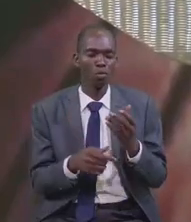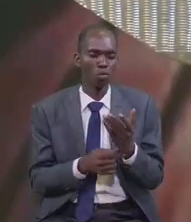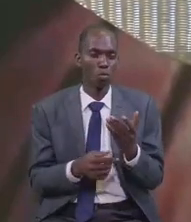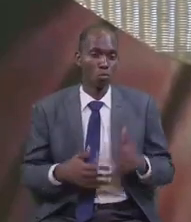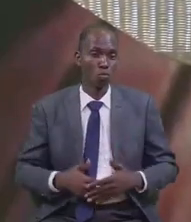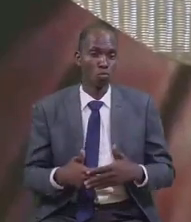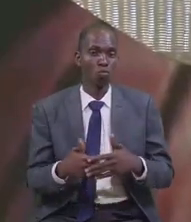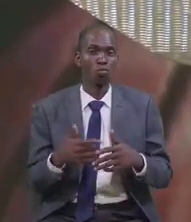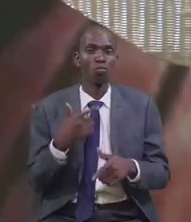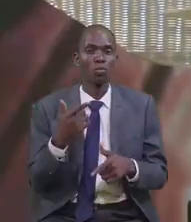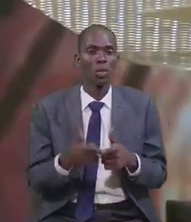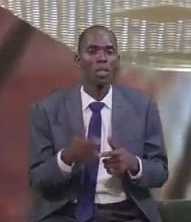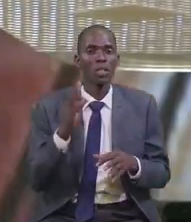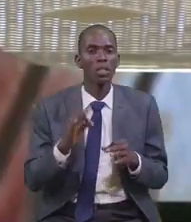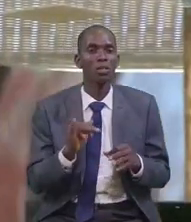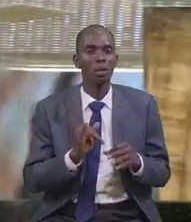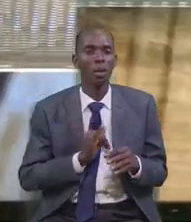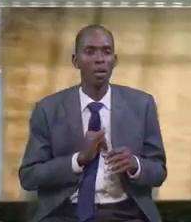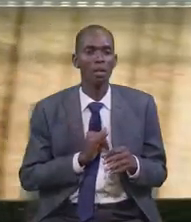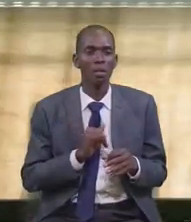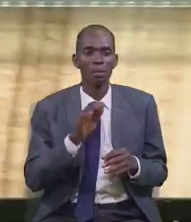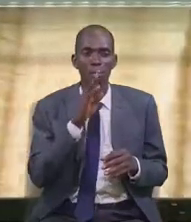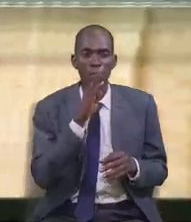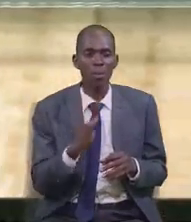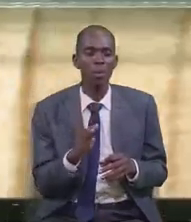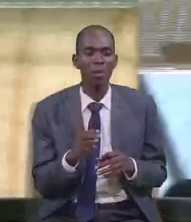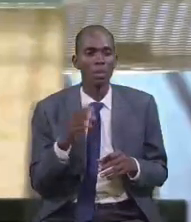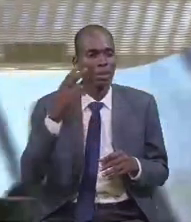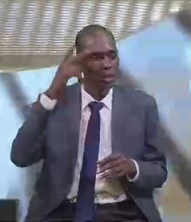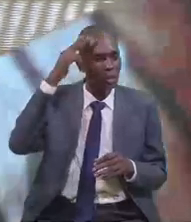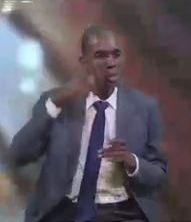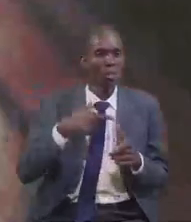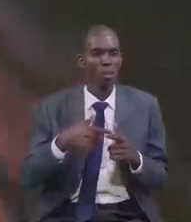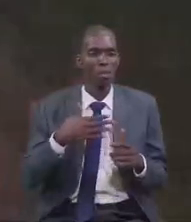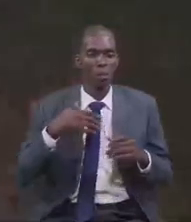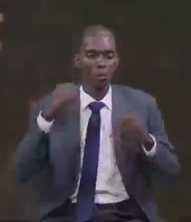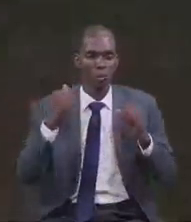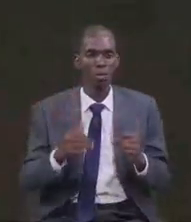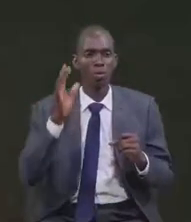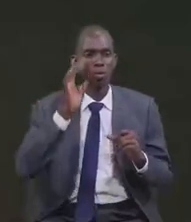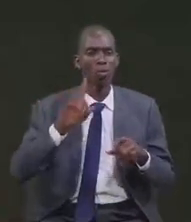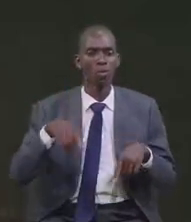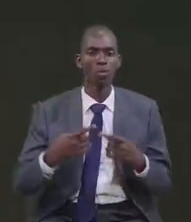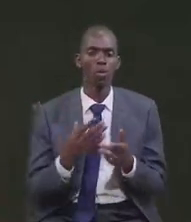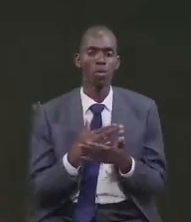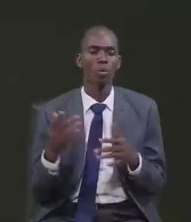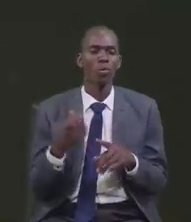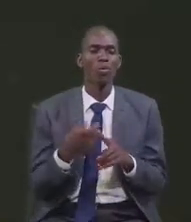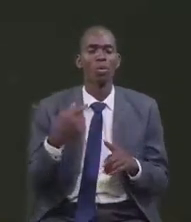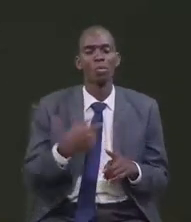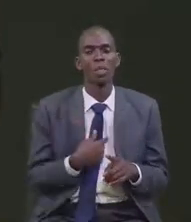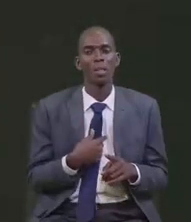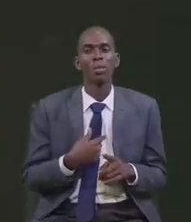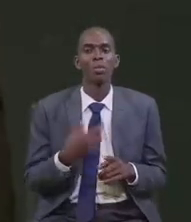force m'abandonnerait. Je deviendrais faible. Il savait, au moins il savait ça,